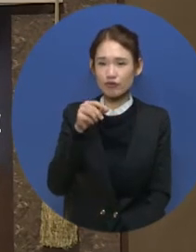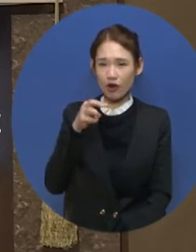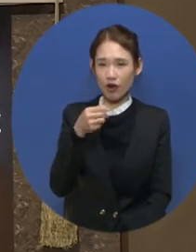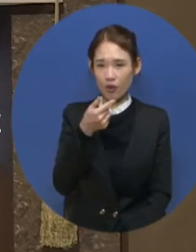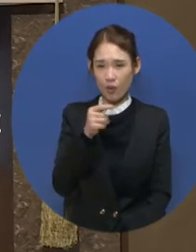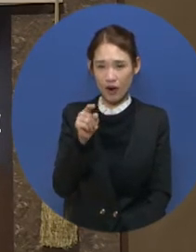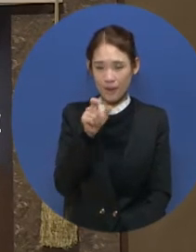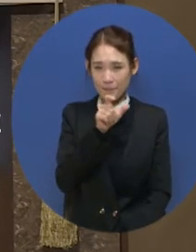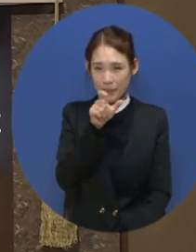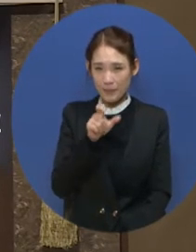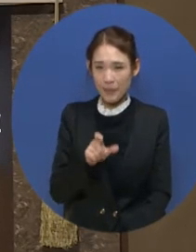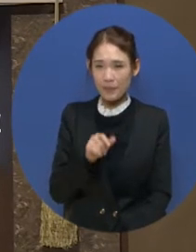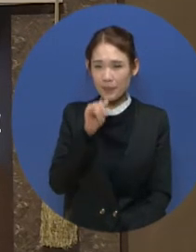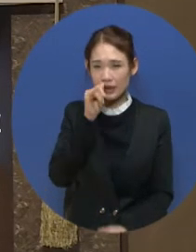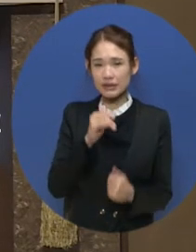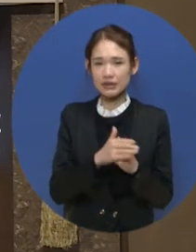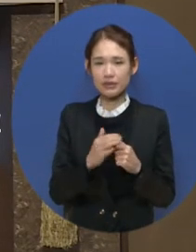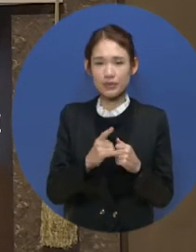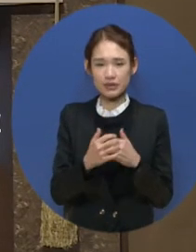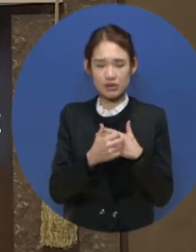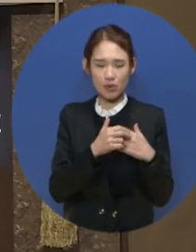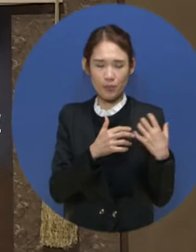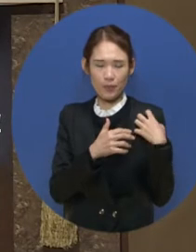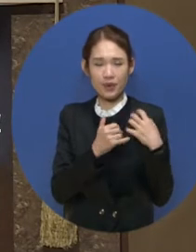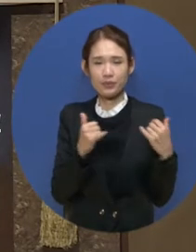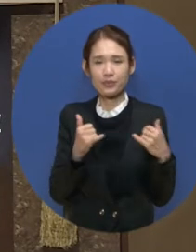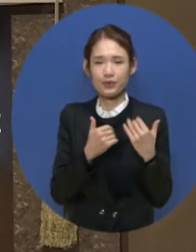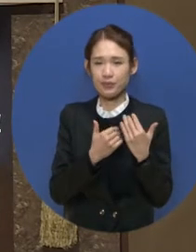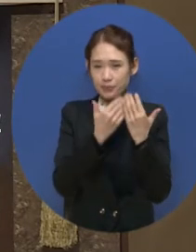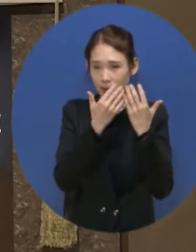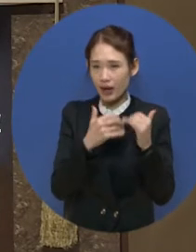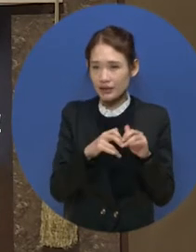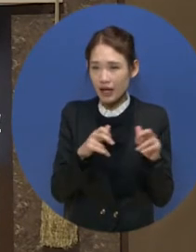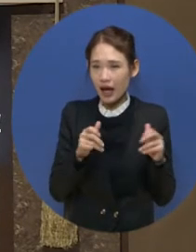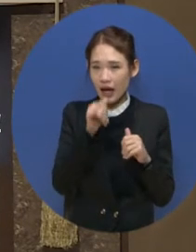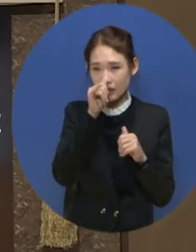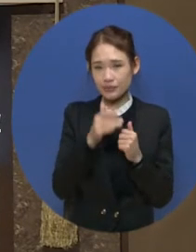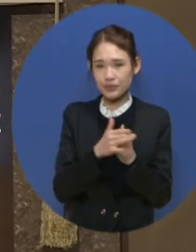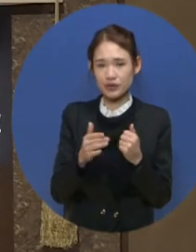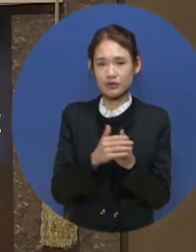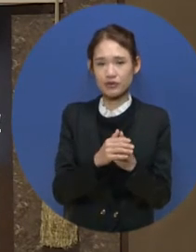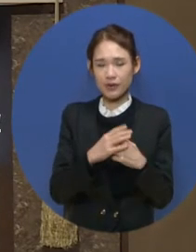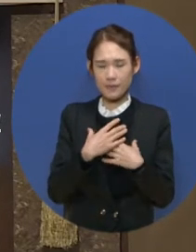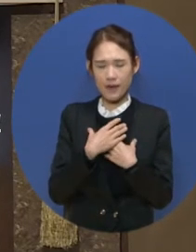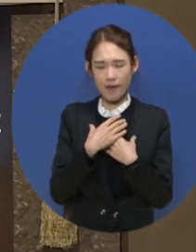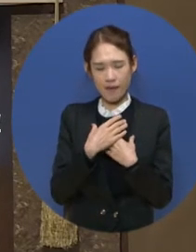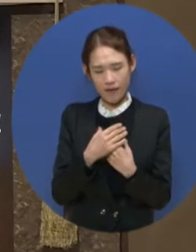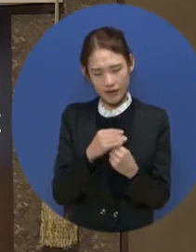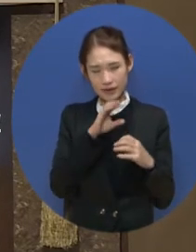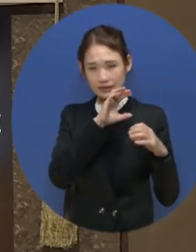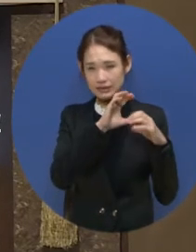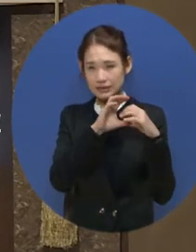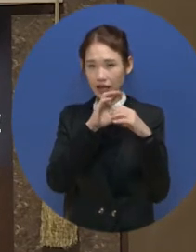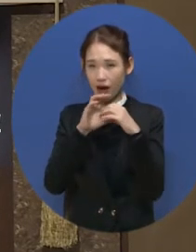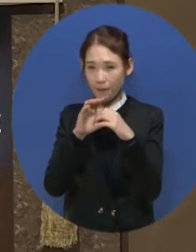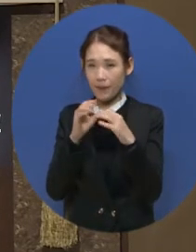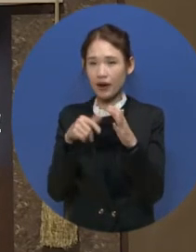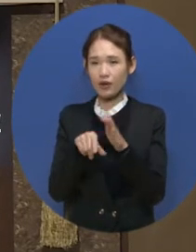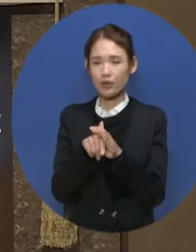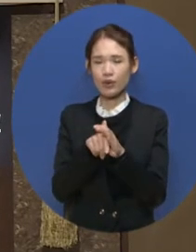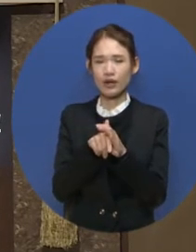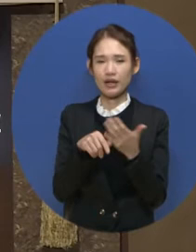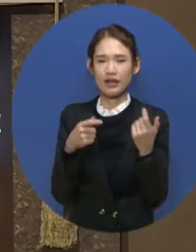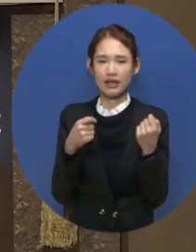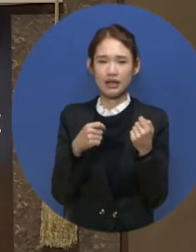거기에 진료를 담당하는 분들이 발달장애를 갖고 있는 분들과 편안하게 의사소통할 수 있게 그 많은 뭐